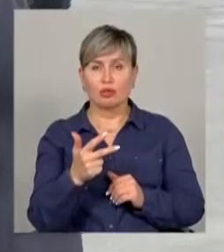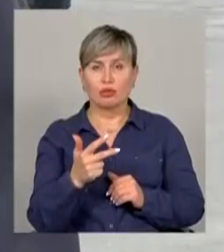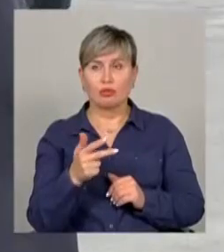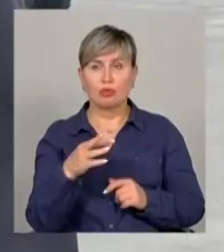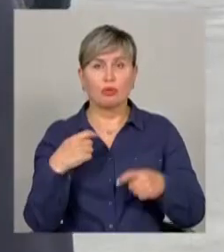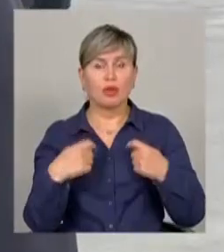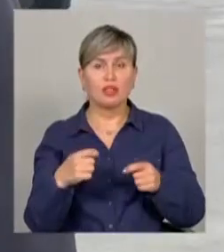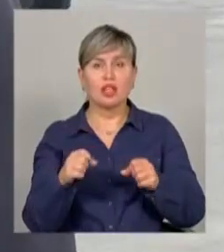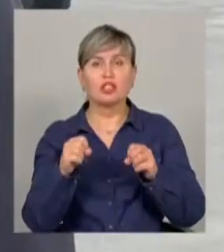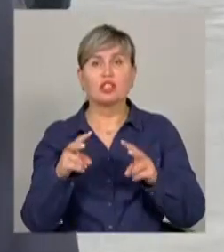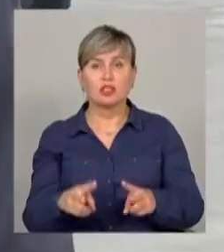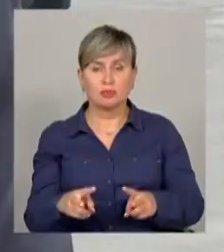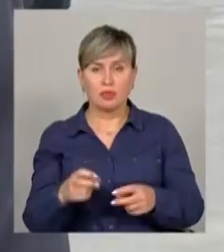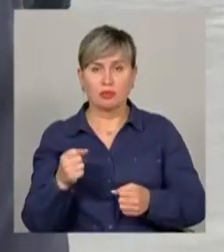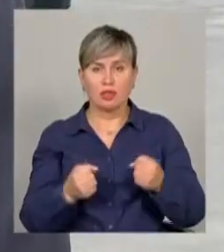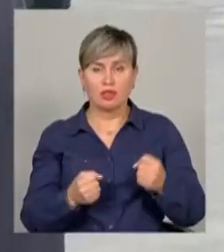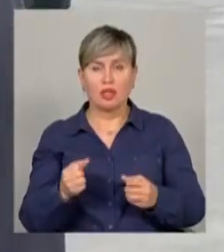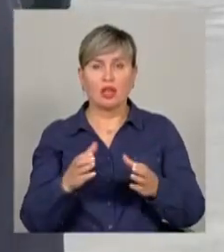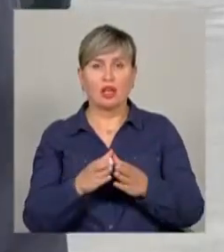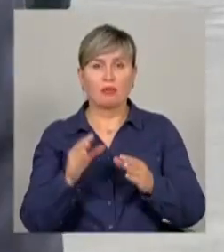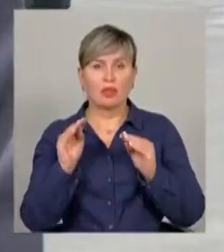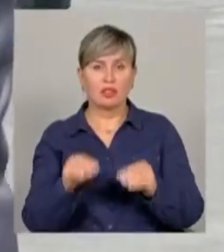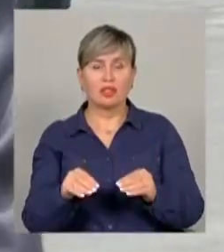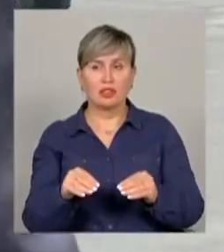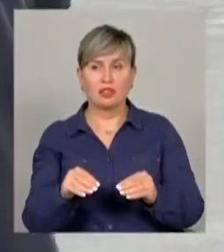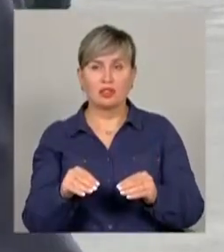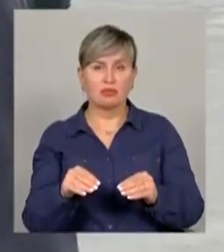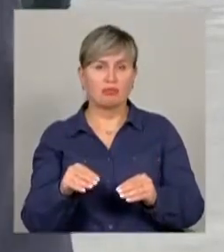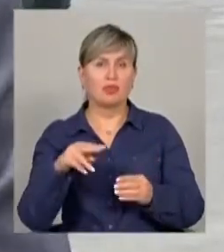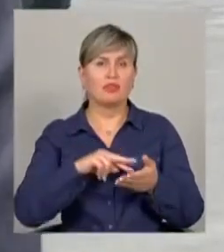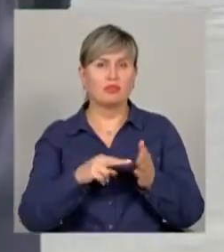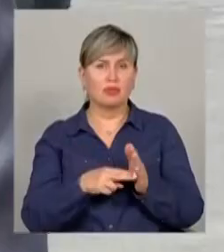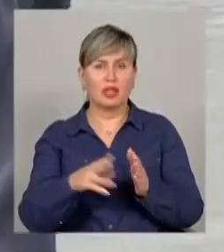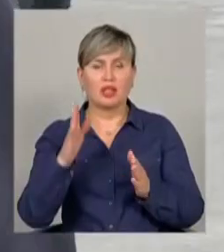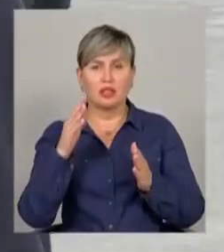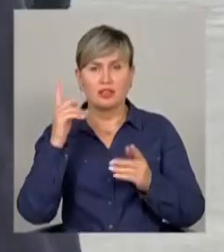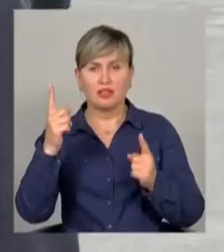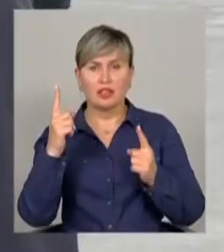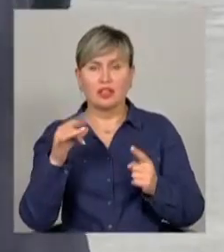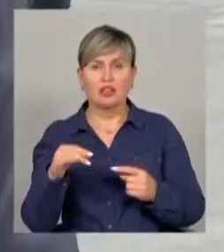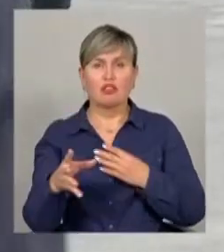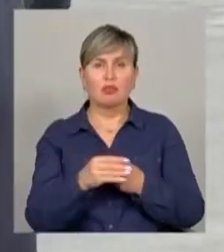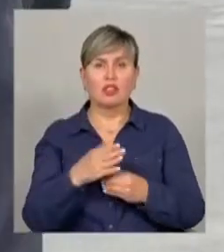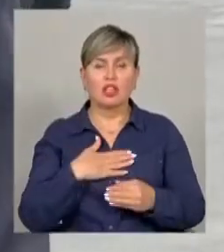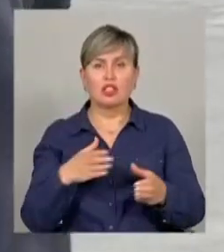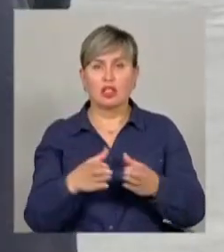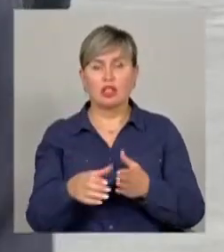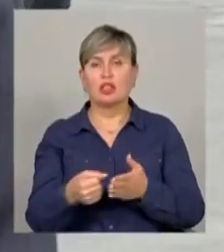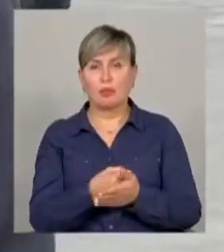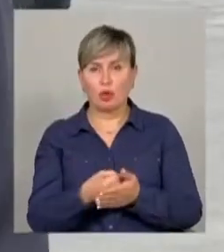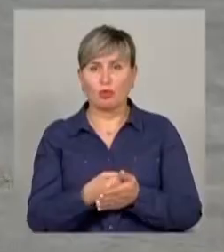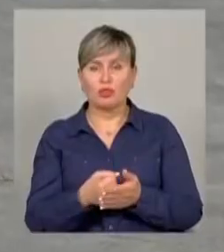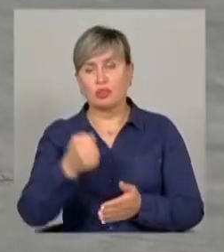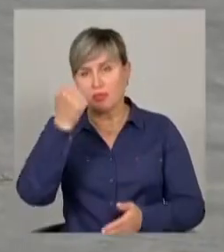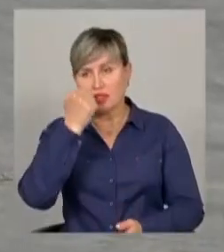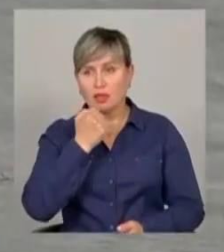продаже спецтехники. Компания ставит перед собой амбициозные планы, и мы вместе с нашим коллективом добьемся его.